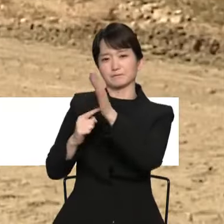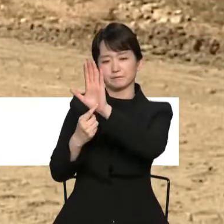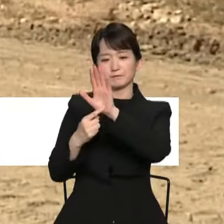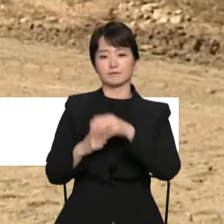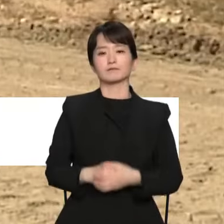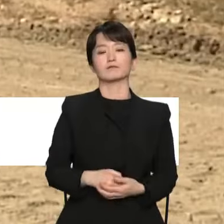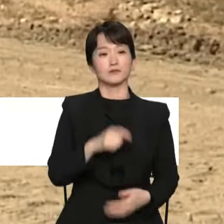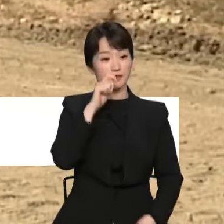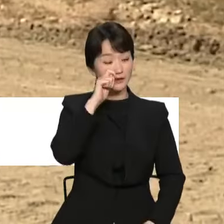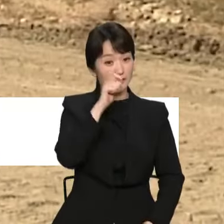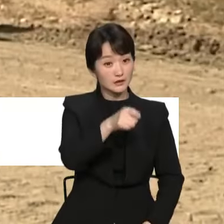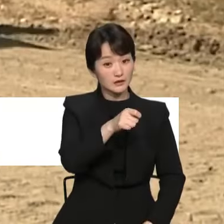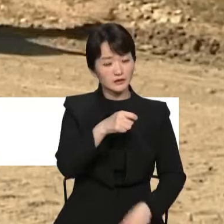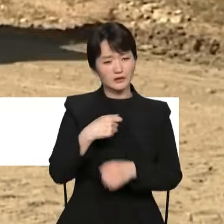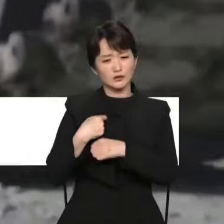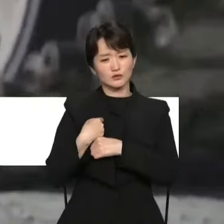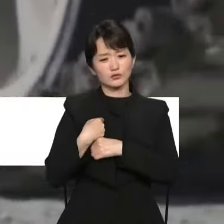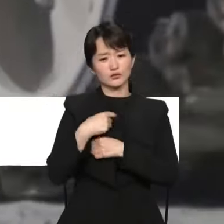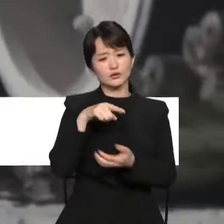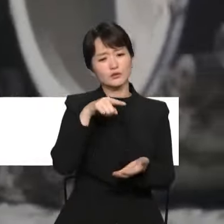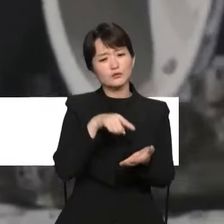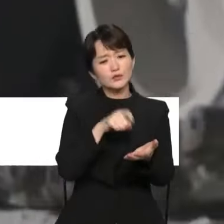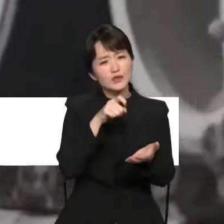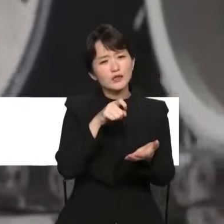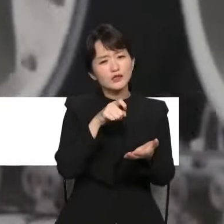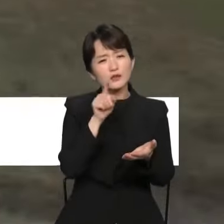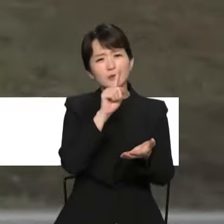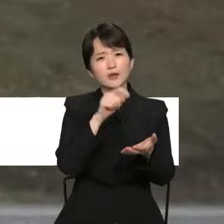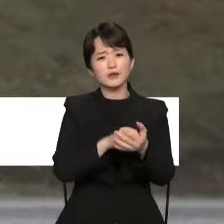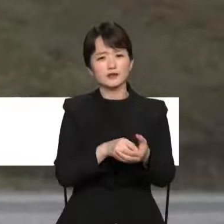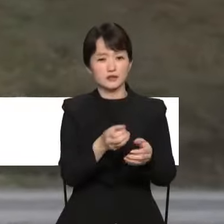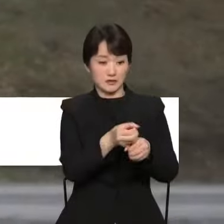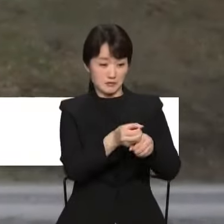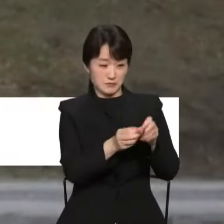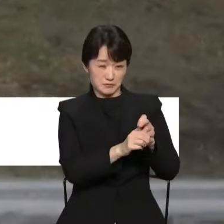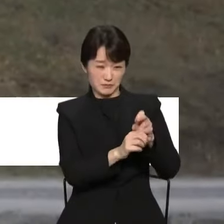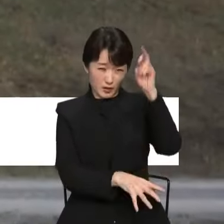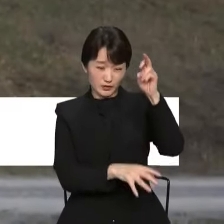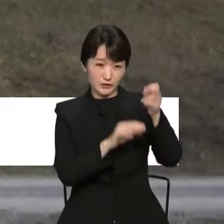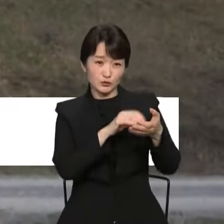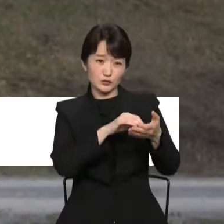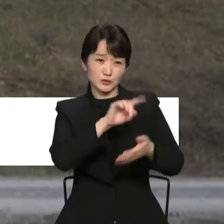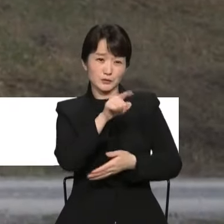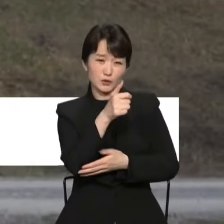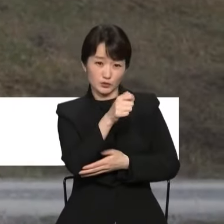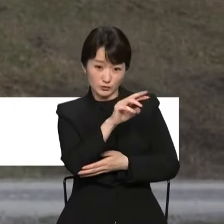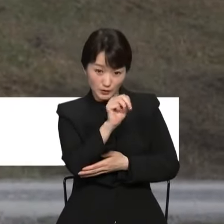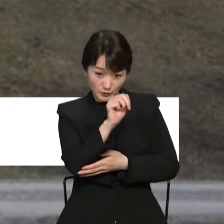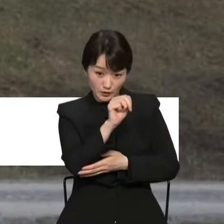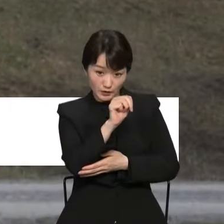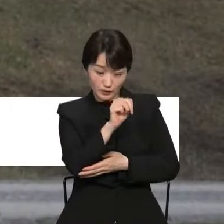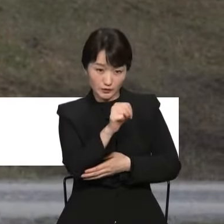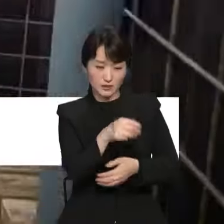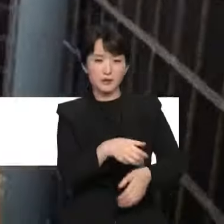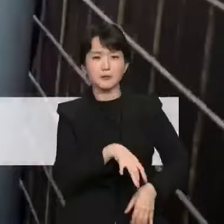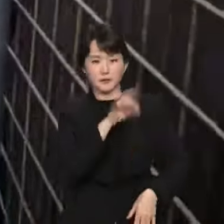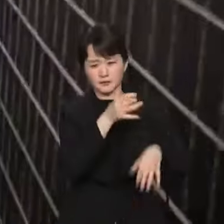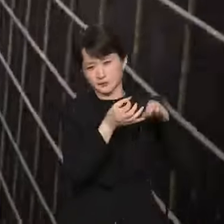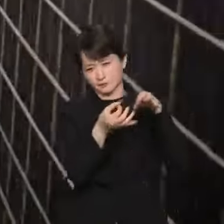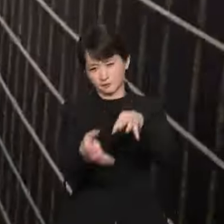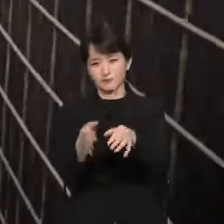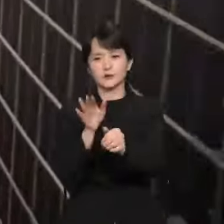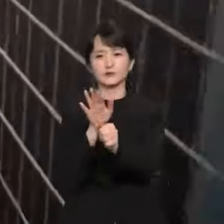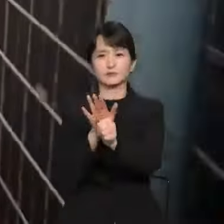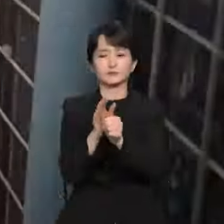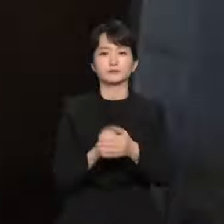그간 우크라이나군에 부족했던 155mm 포탄이나 대공 방어망 등이 우선 지원될 예정입니다.